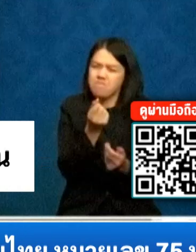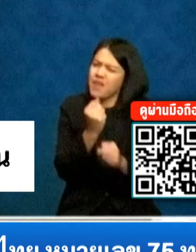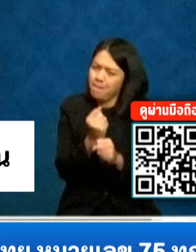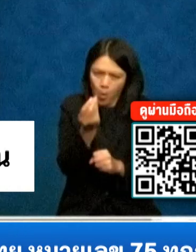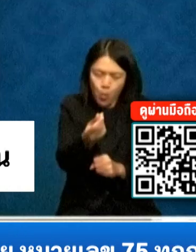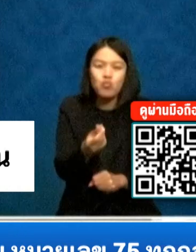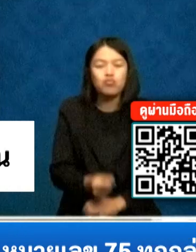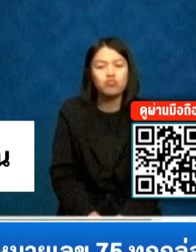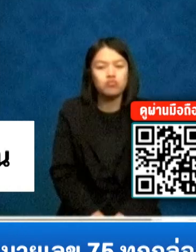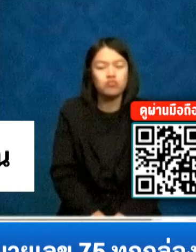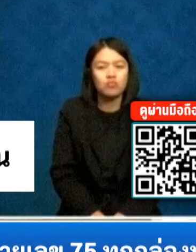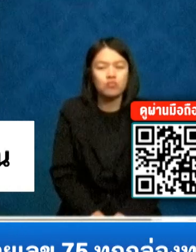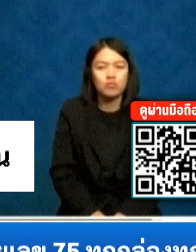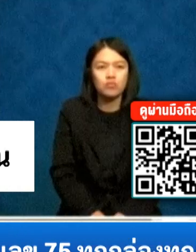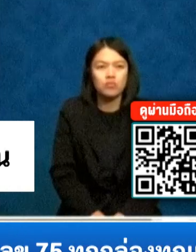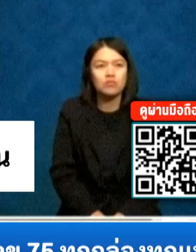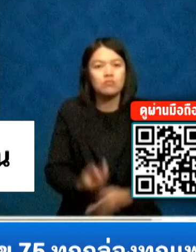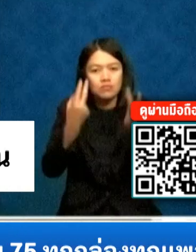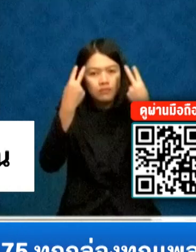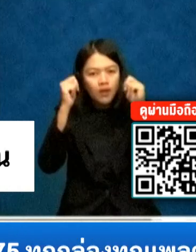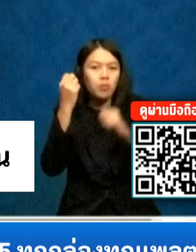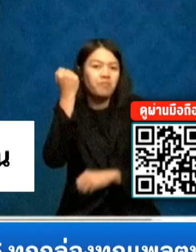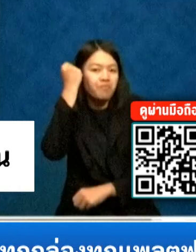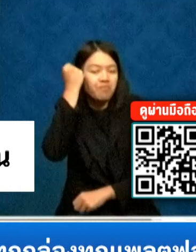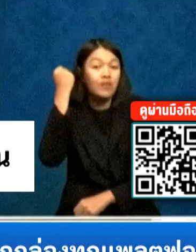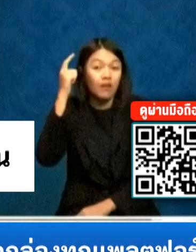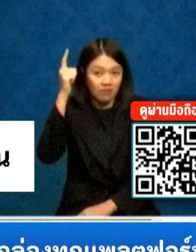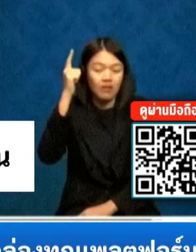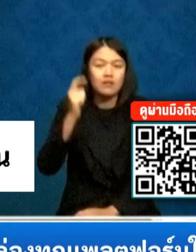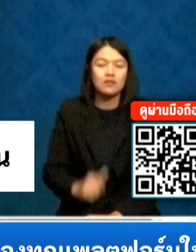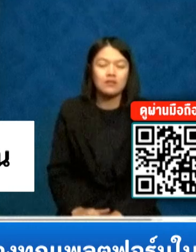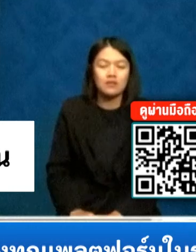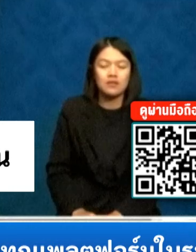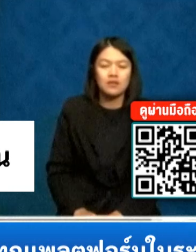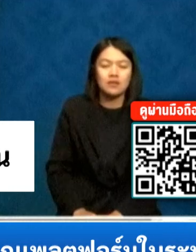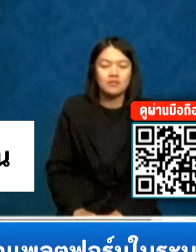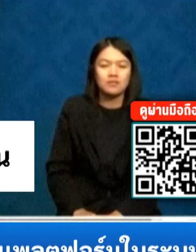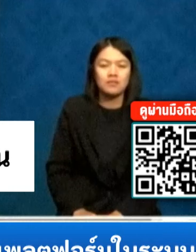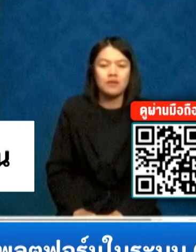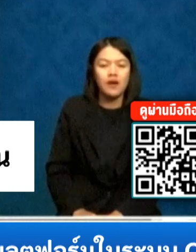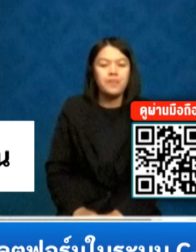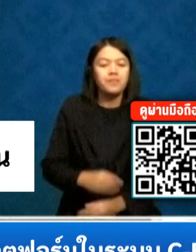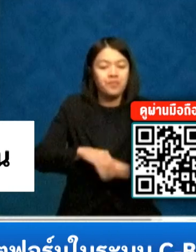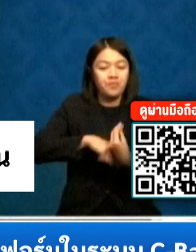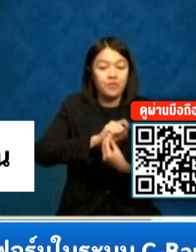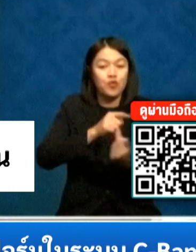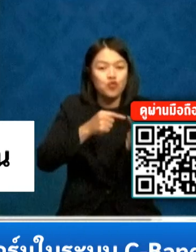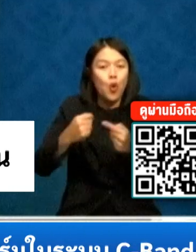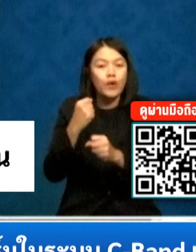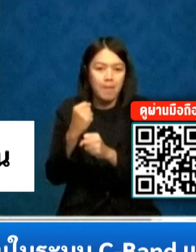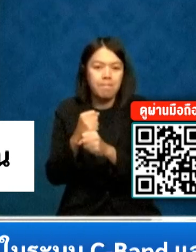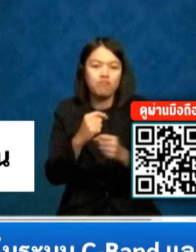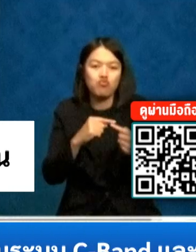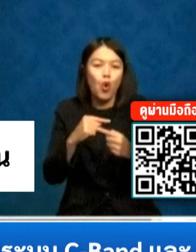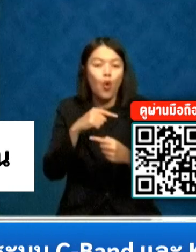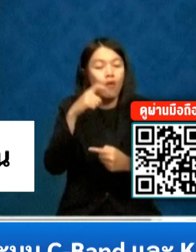ะครับท่านนายกแพรทองทานที่จะมาเชื่อมเศรษฐกิจต่อจากท่านนายกเศรษ